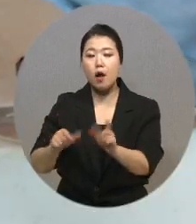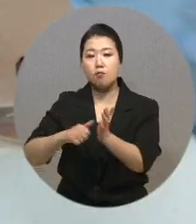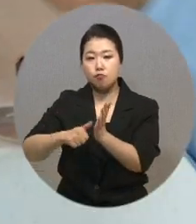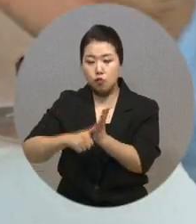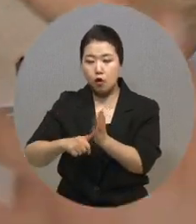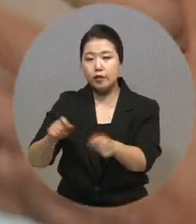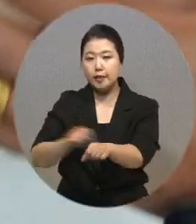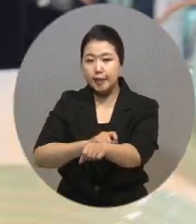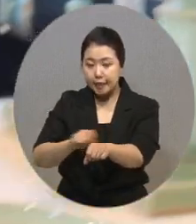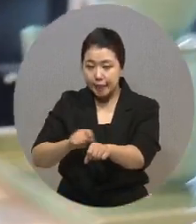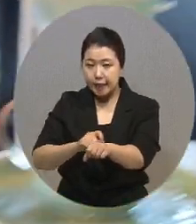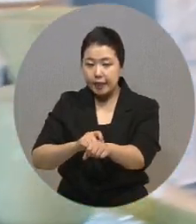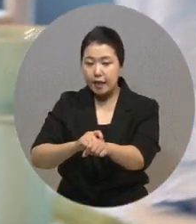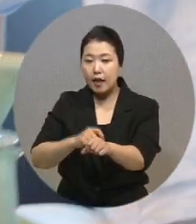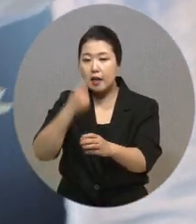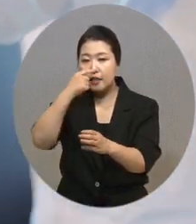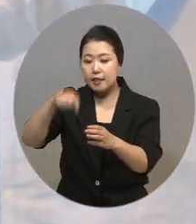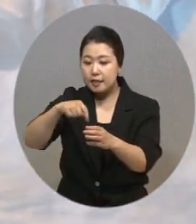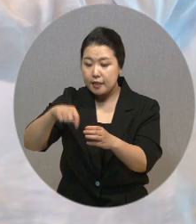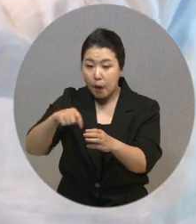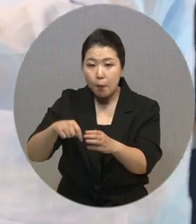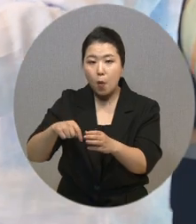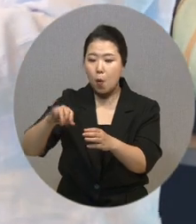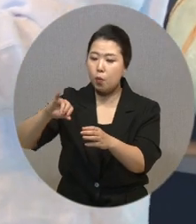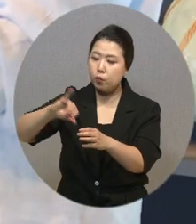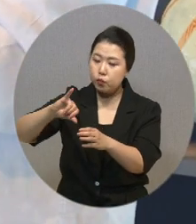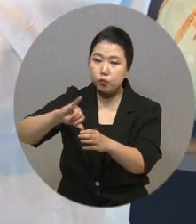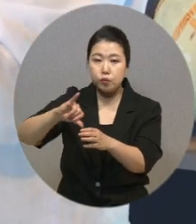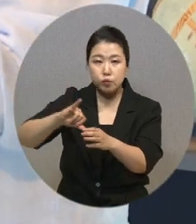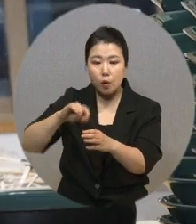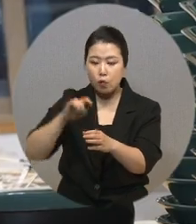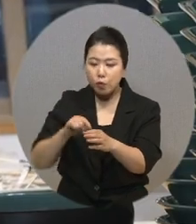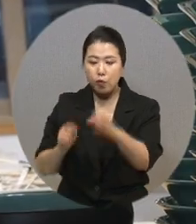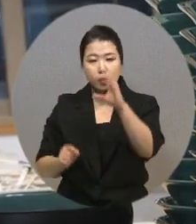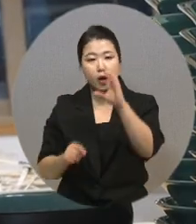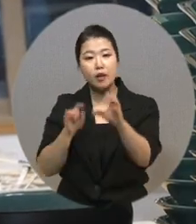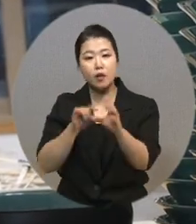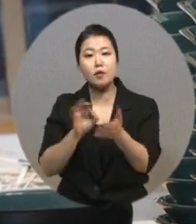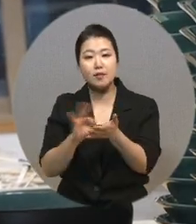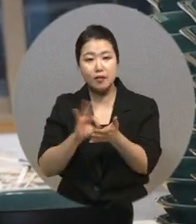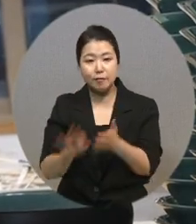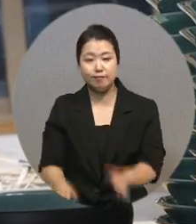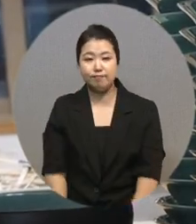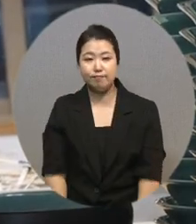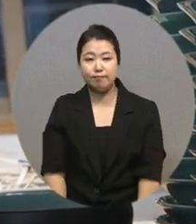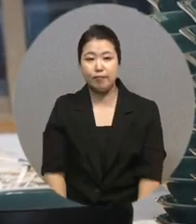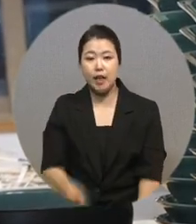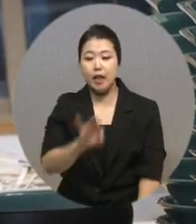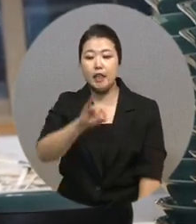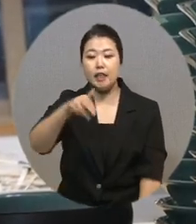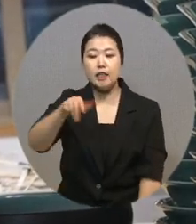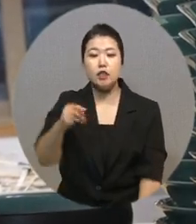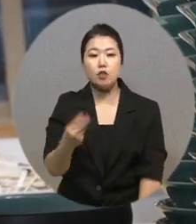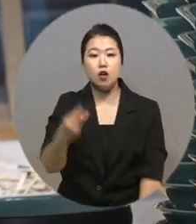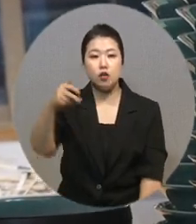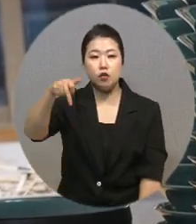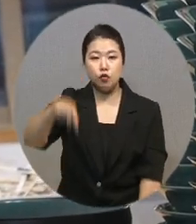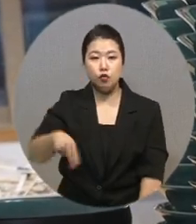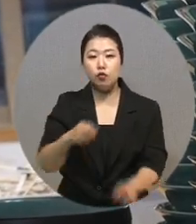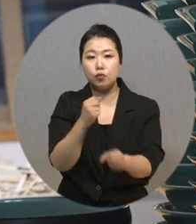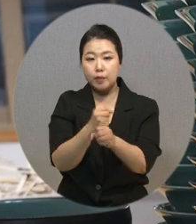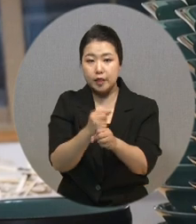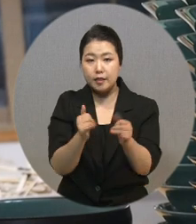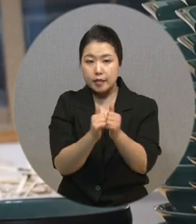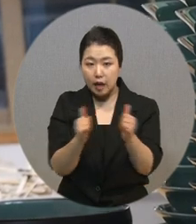특히 차잔 많이 쓰여졌습니다 이철교 도예가는 관상용